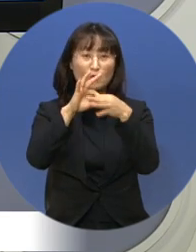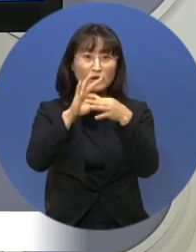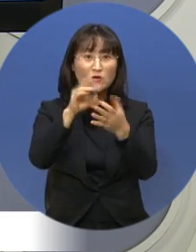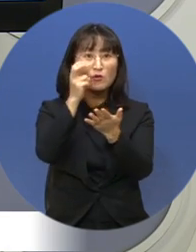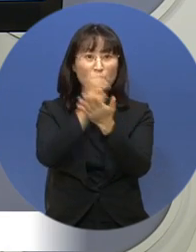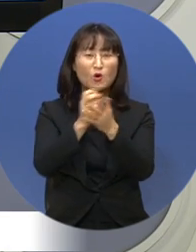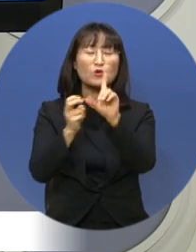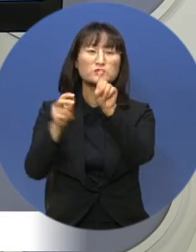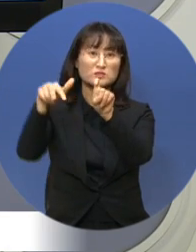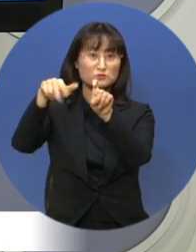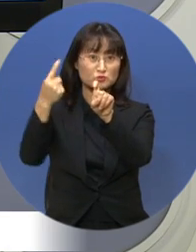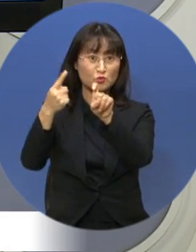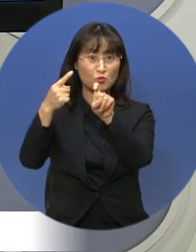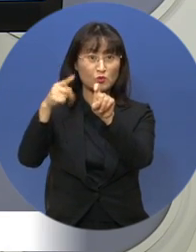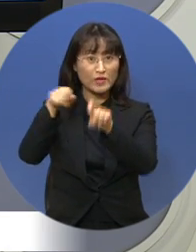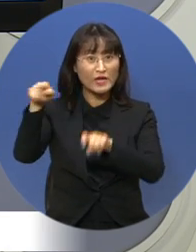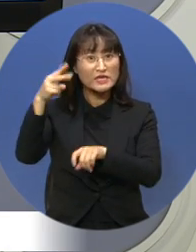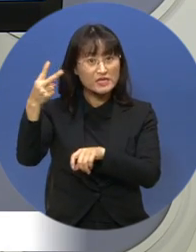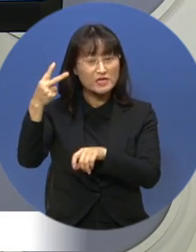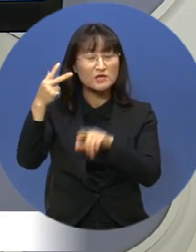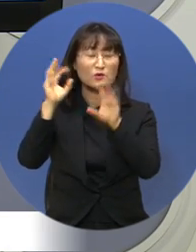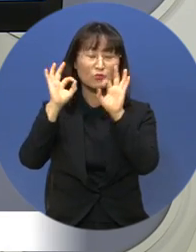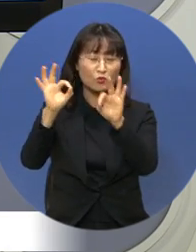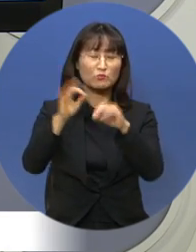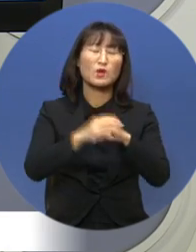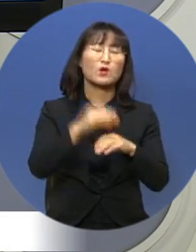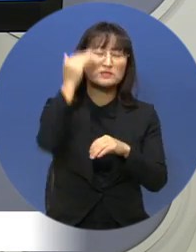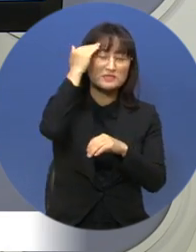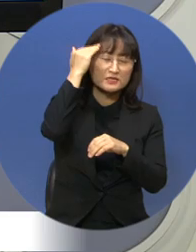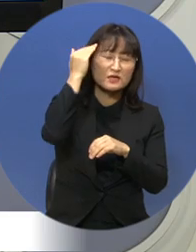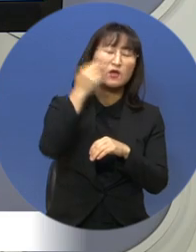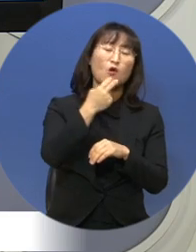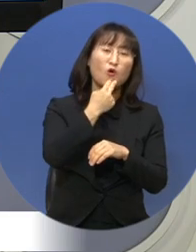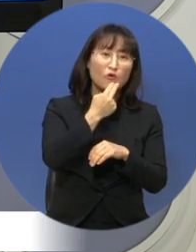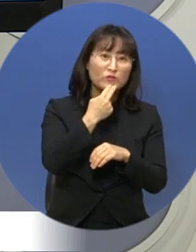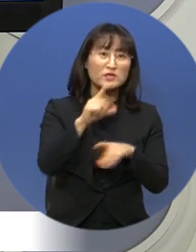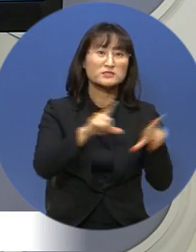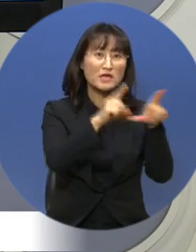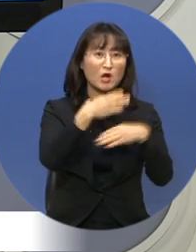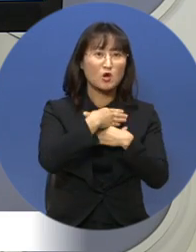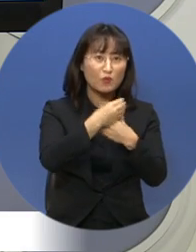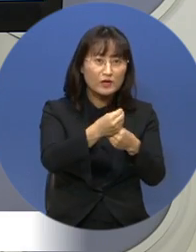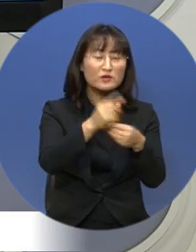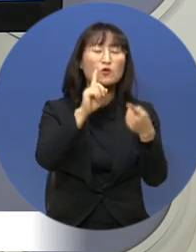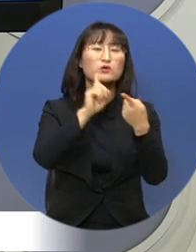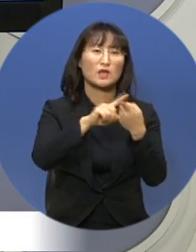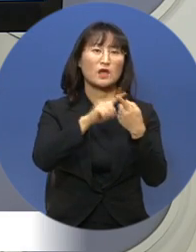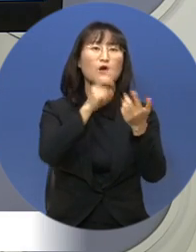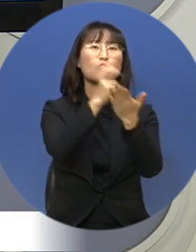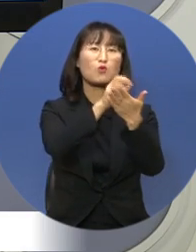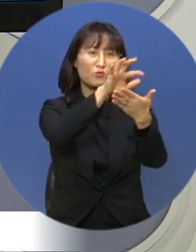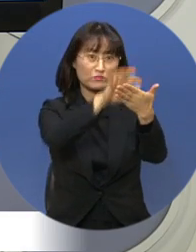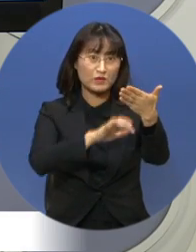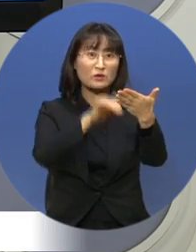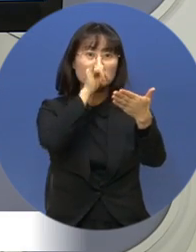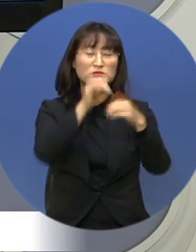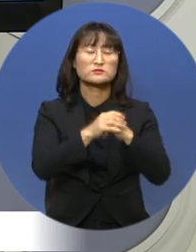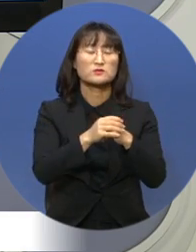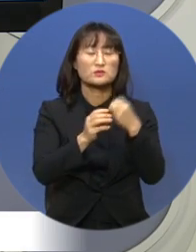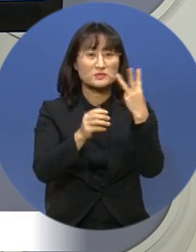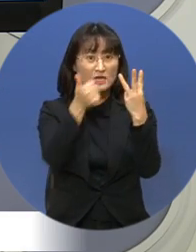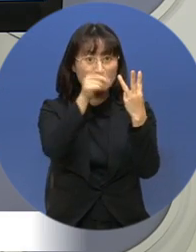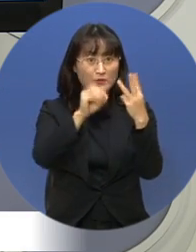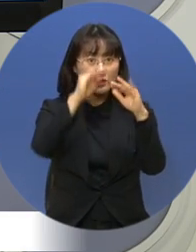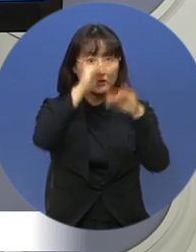10조의 2에 이해는 장애물 없는 생활환경 인증 에 대한 사항이 규정되어 있는데 제 사방에서 국가나